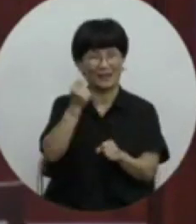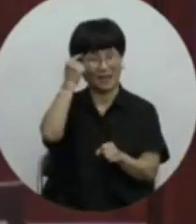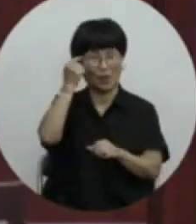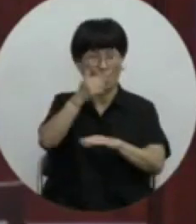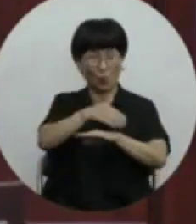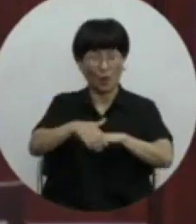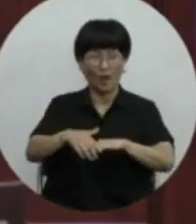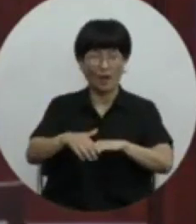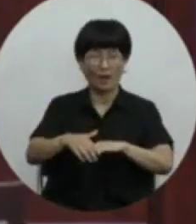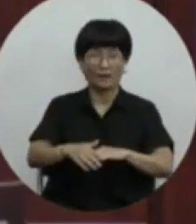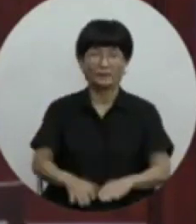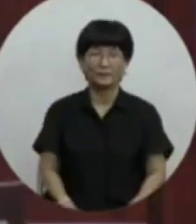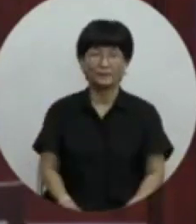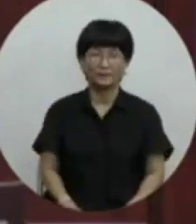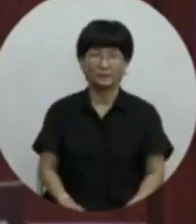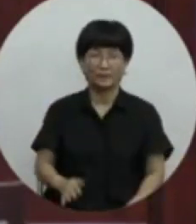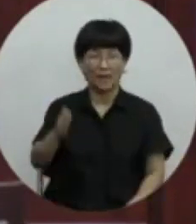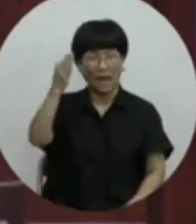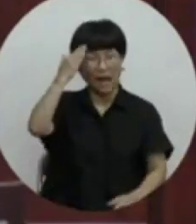훈민정음 반포